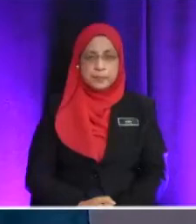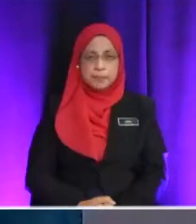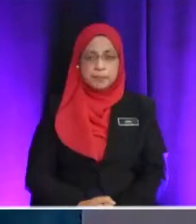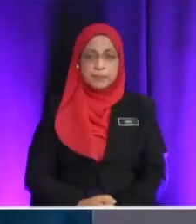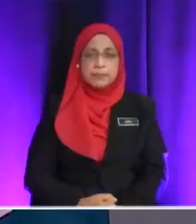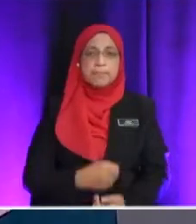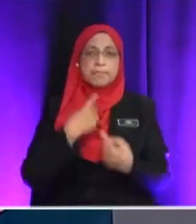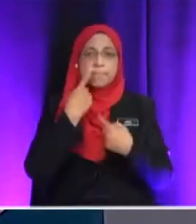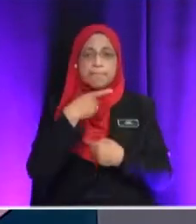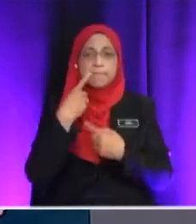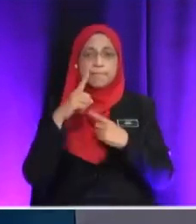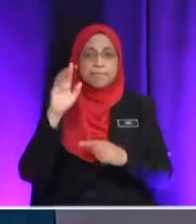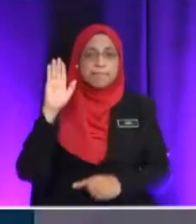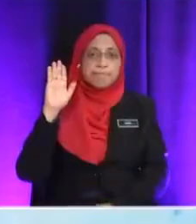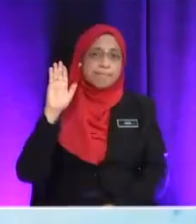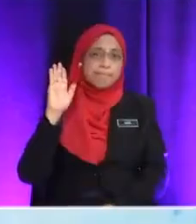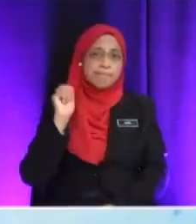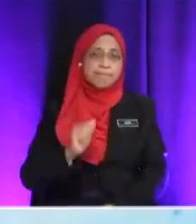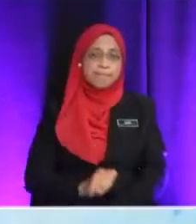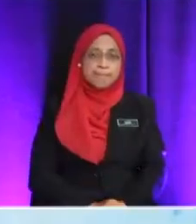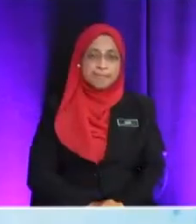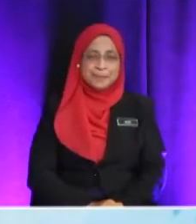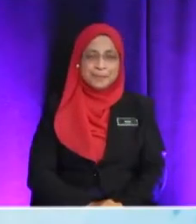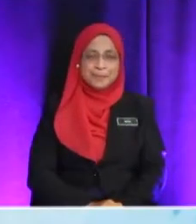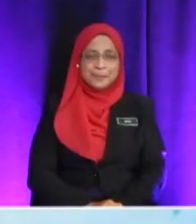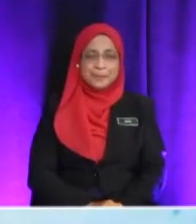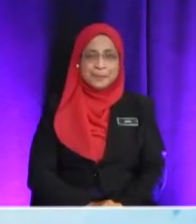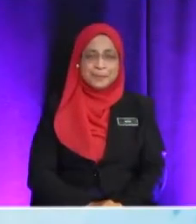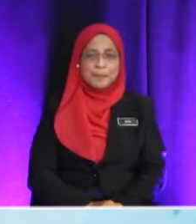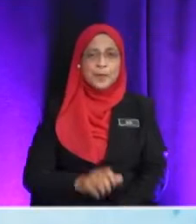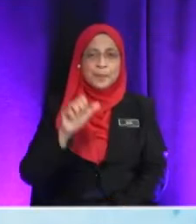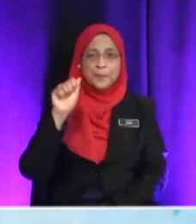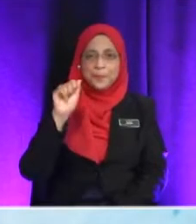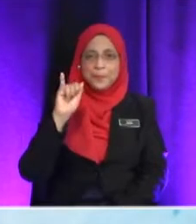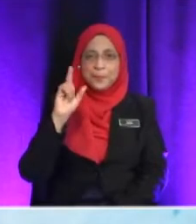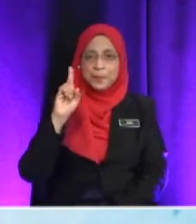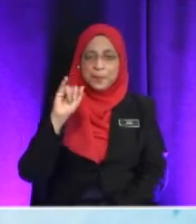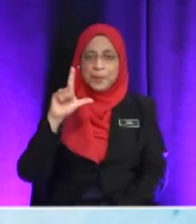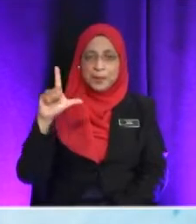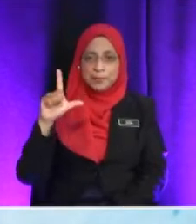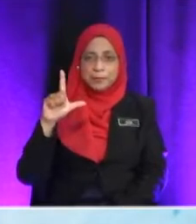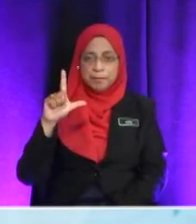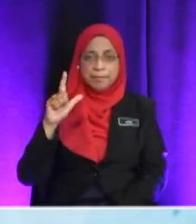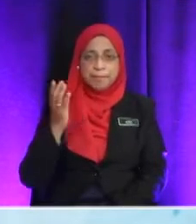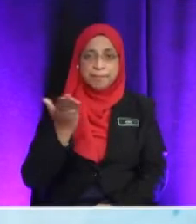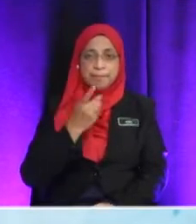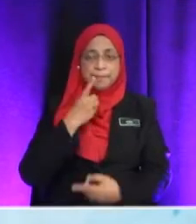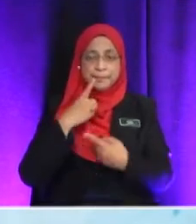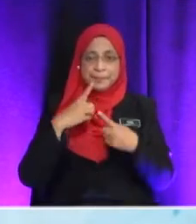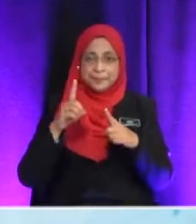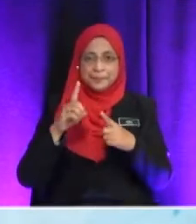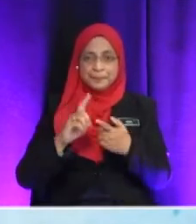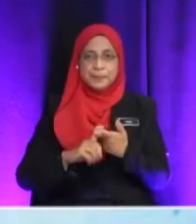punya anak bantu Cikgu siap Uyan Agan kab hai oke ID Oke ID tiriskan aidin